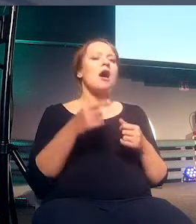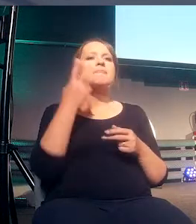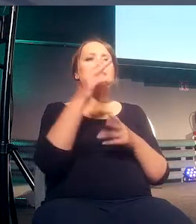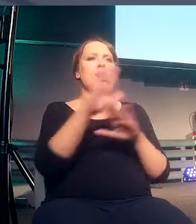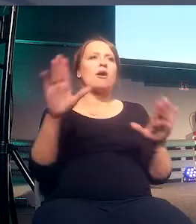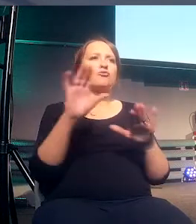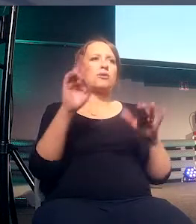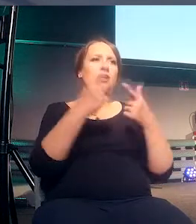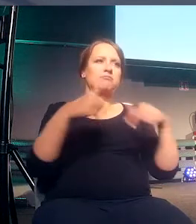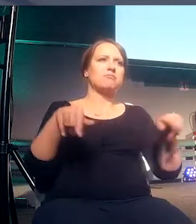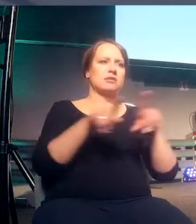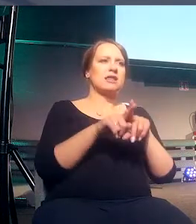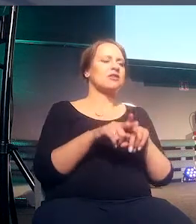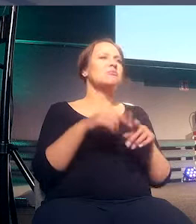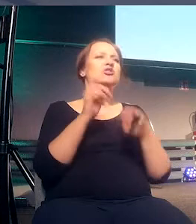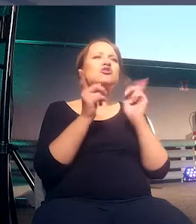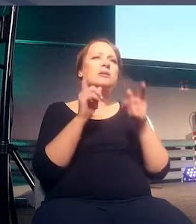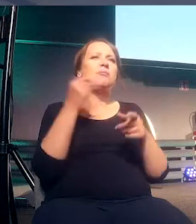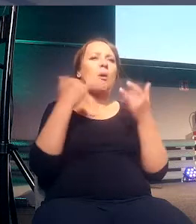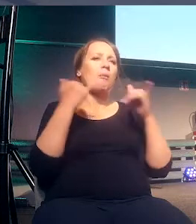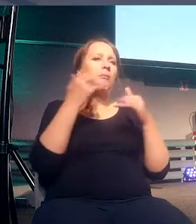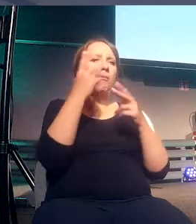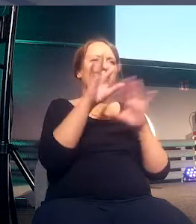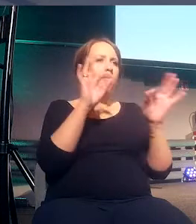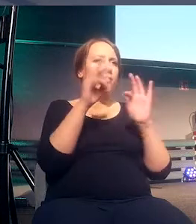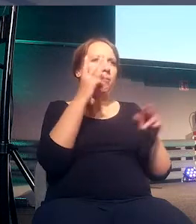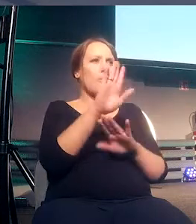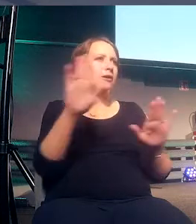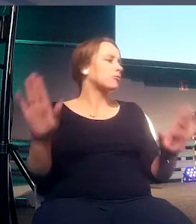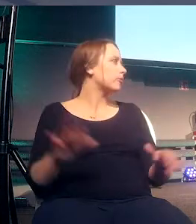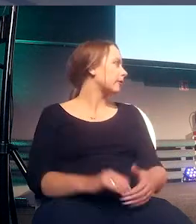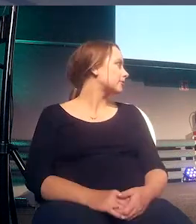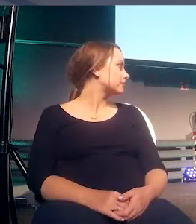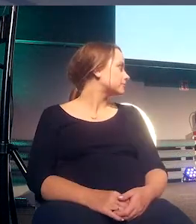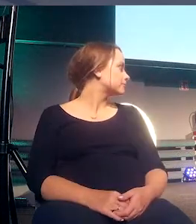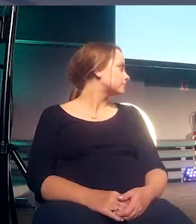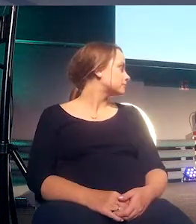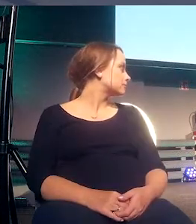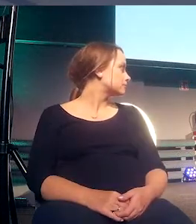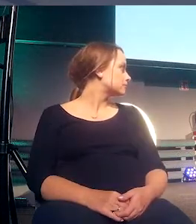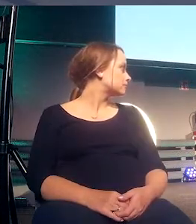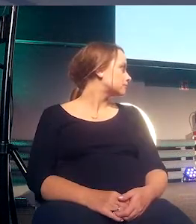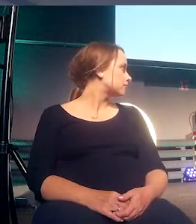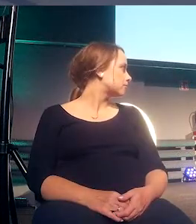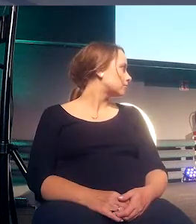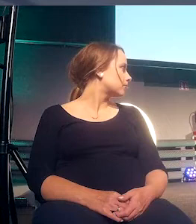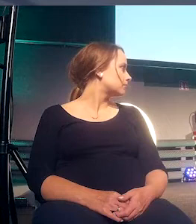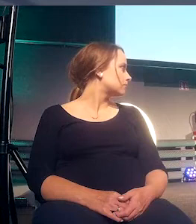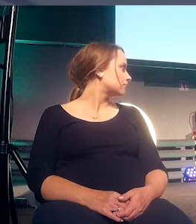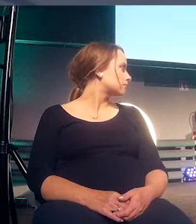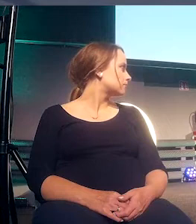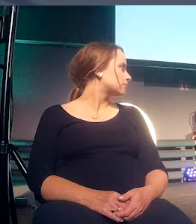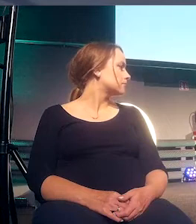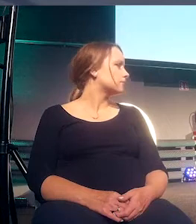szybko weryfikujemy pewne tezy, które potrafią się, które potrafimy przewidzieć, że się pojawią podczas